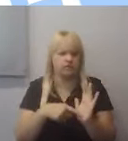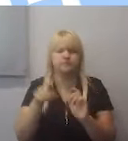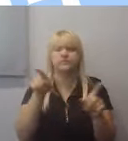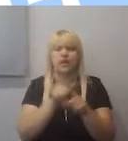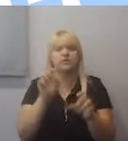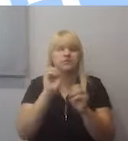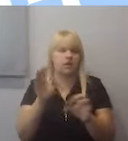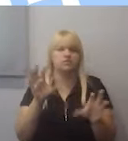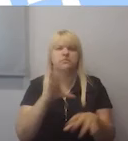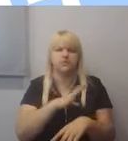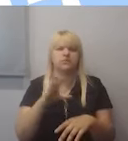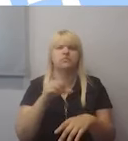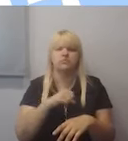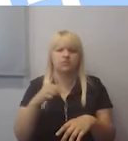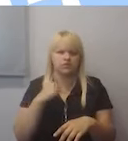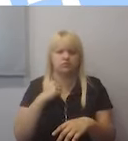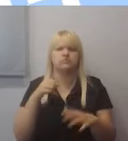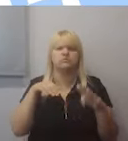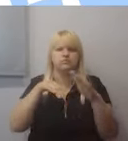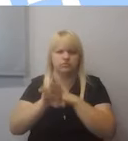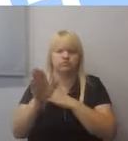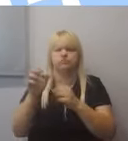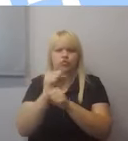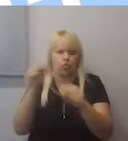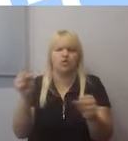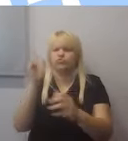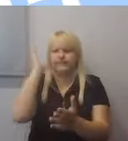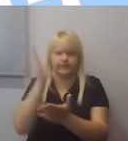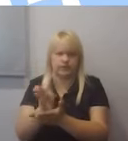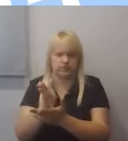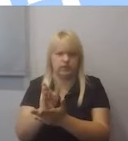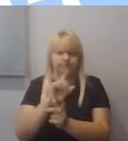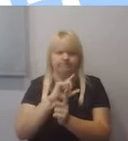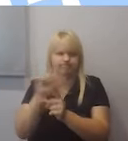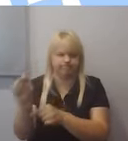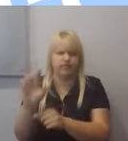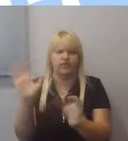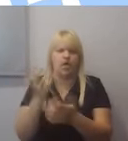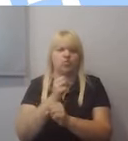pārvietošanās norādītajā drošā virzienā vai uz drošu vietu